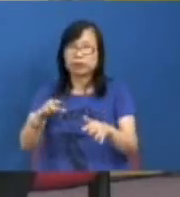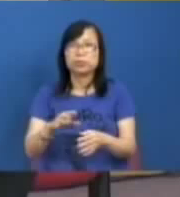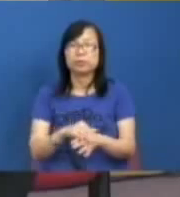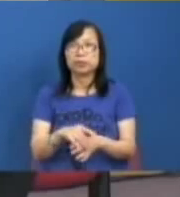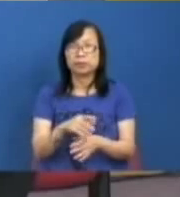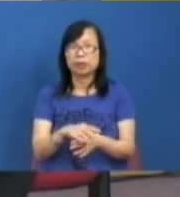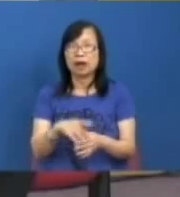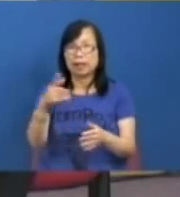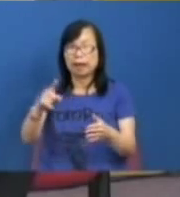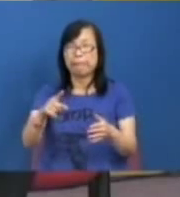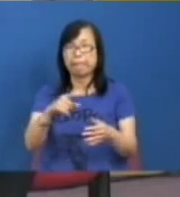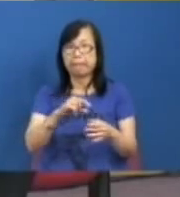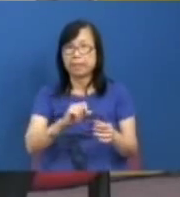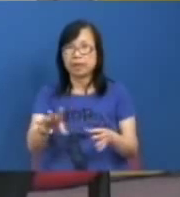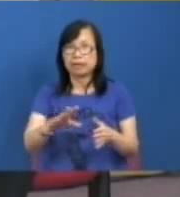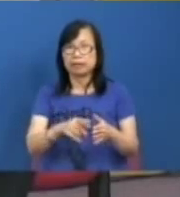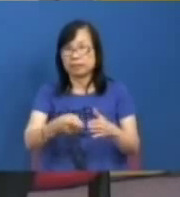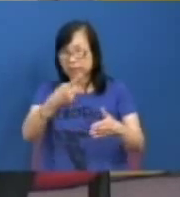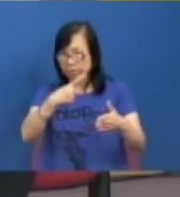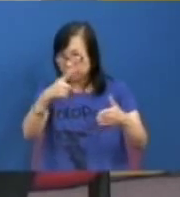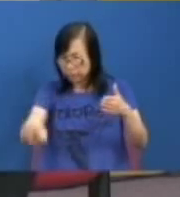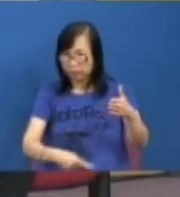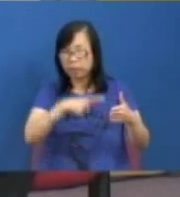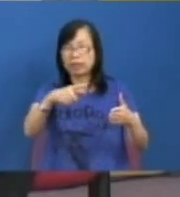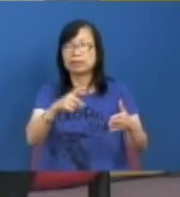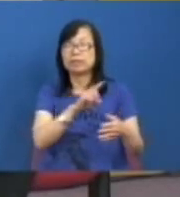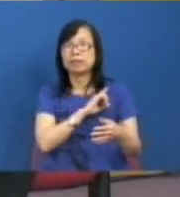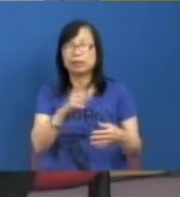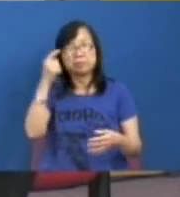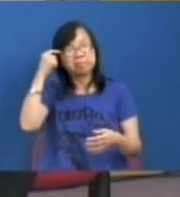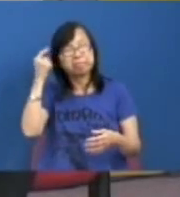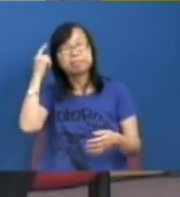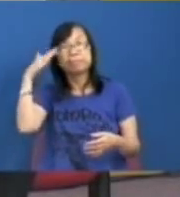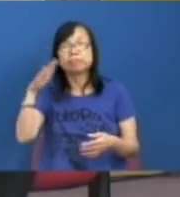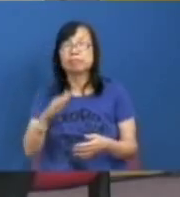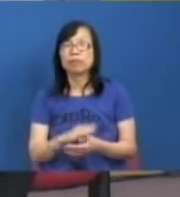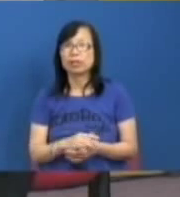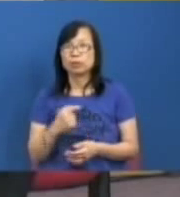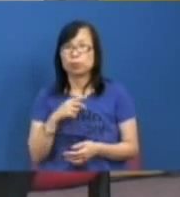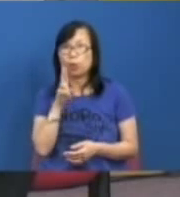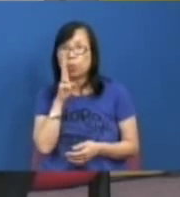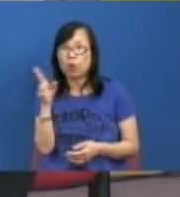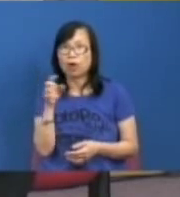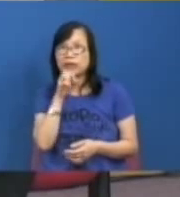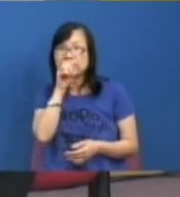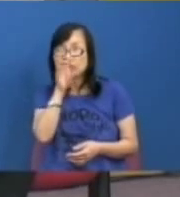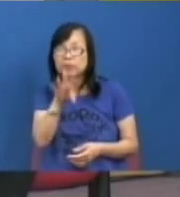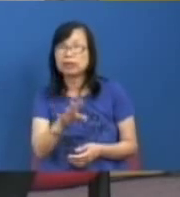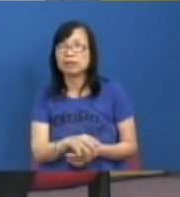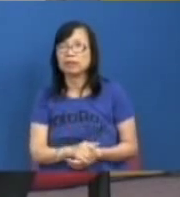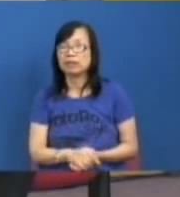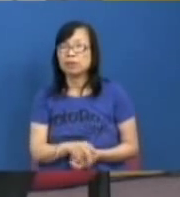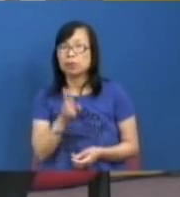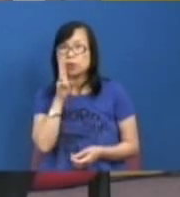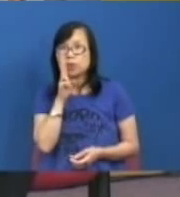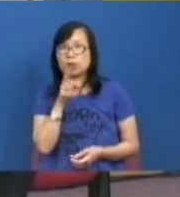倒流啦，又 自己醒翻自己嘅啫。 係啦，冇錯。 都理解到。咁其實即如果咁講，我哋都可以話呼籲啦。即如果即